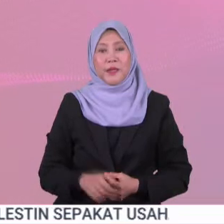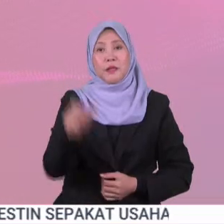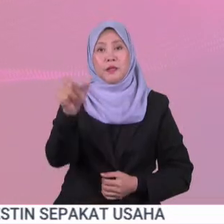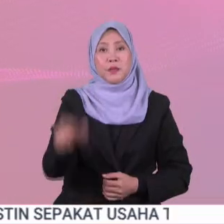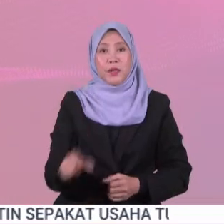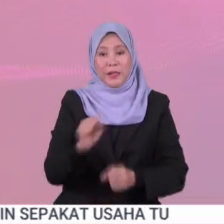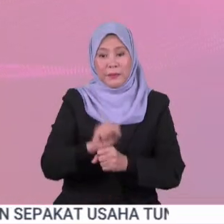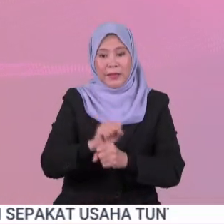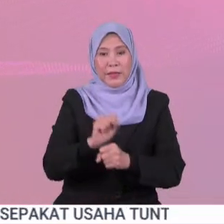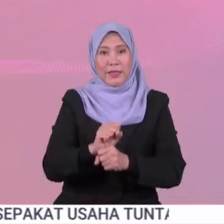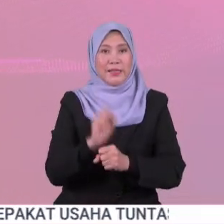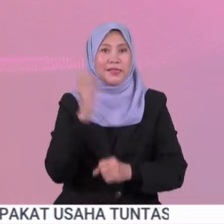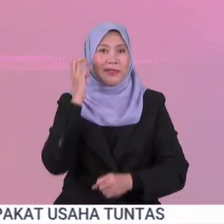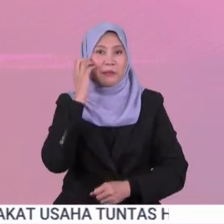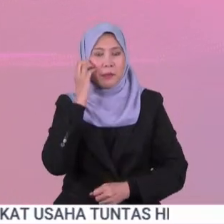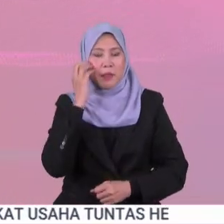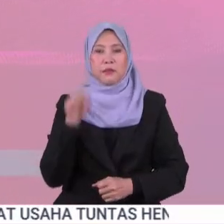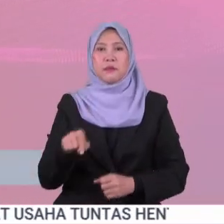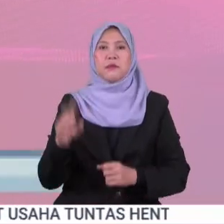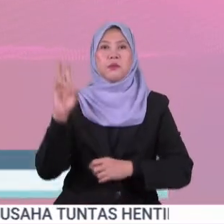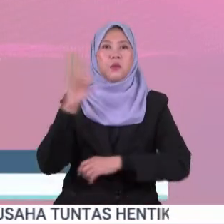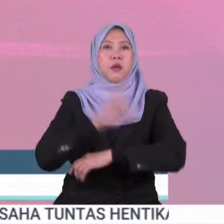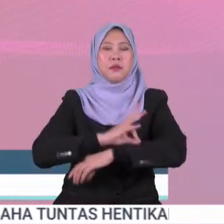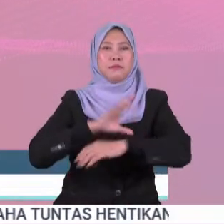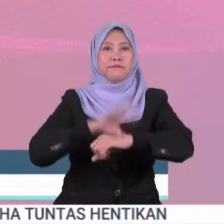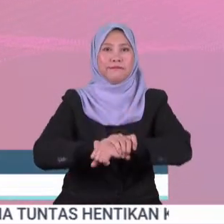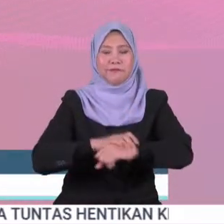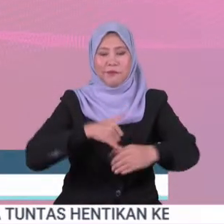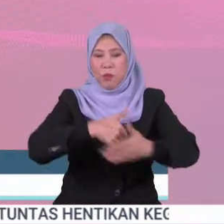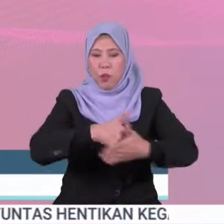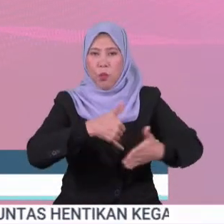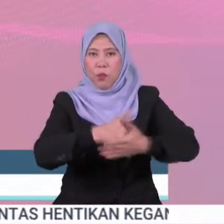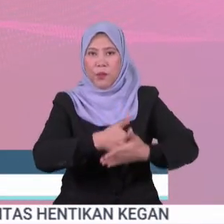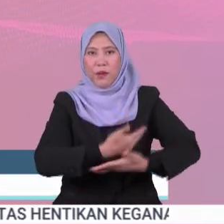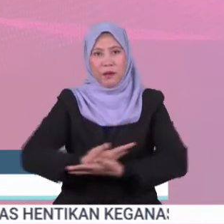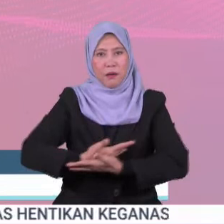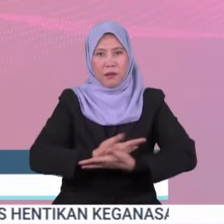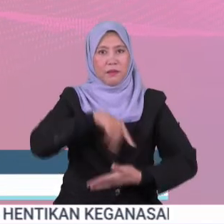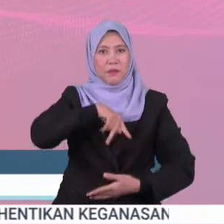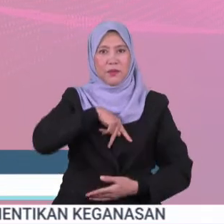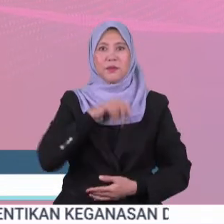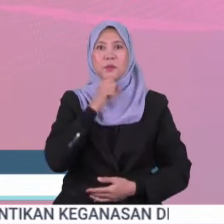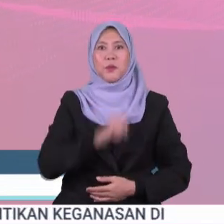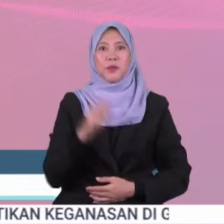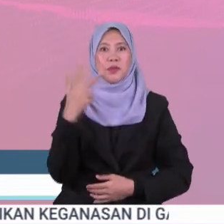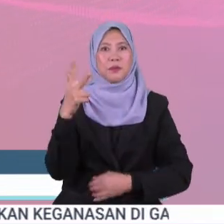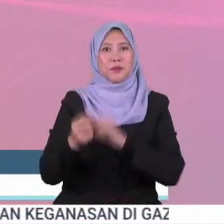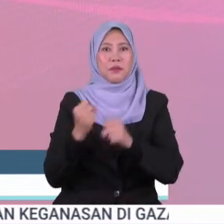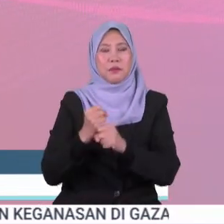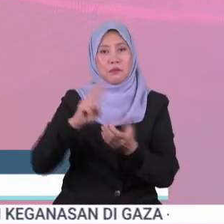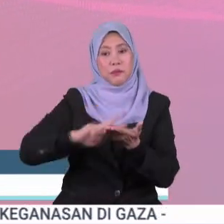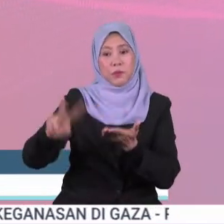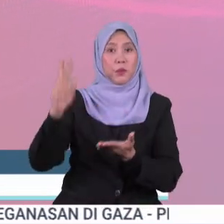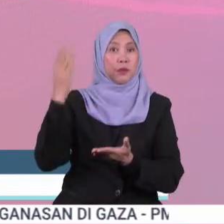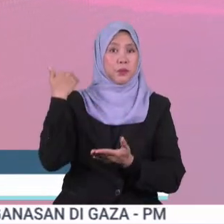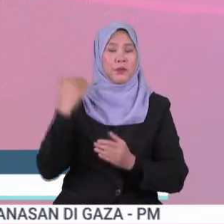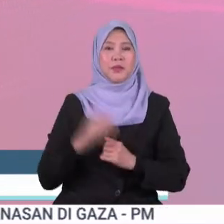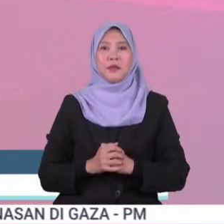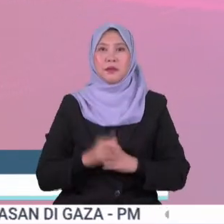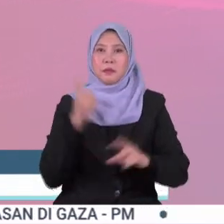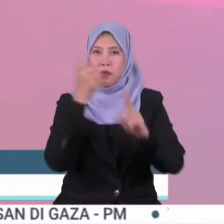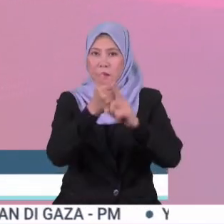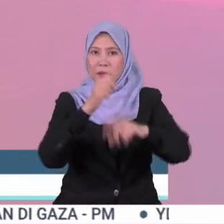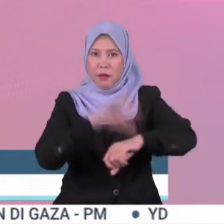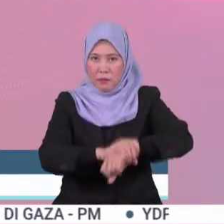Seorang pekerja am dikemaman di reman 7 hari selepas disyaki merogol anak kandung yang berusia 13 tahun kira-kira 2 minggu lalu. Perintah